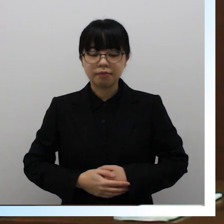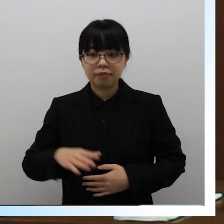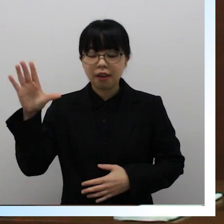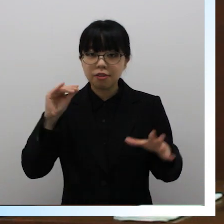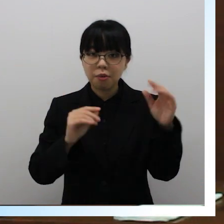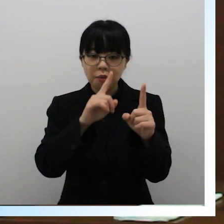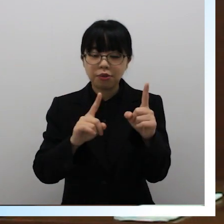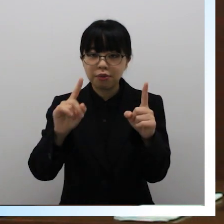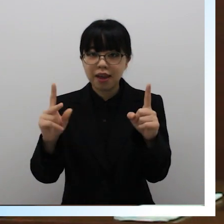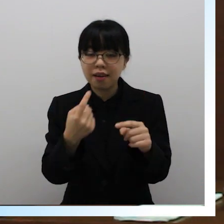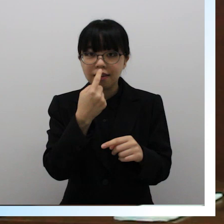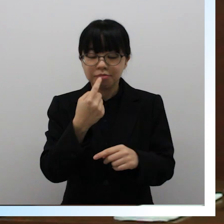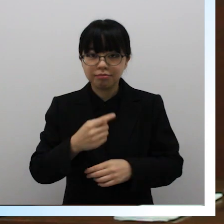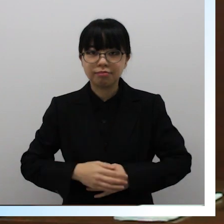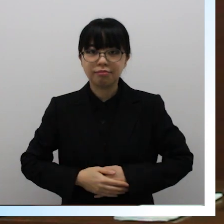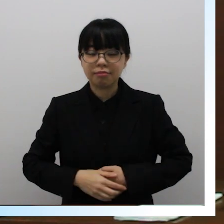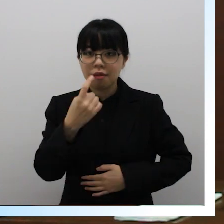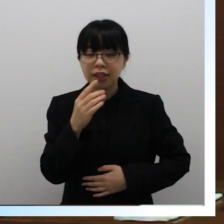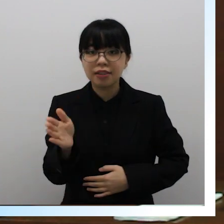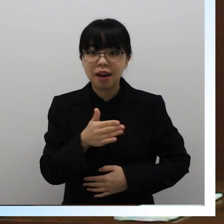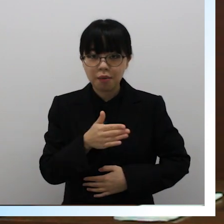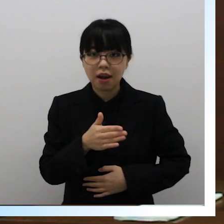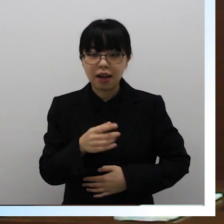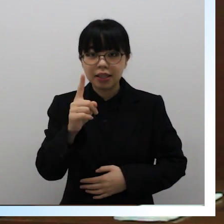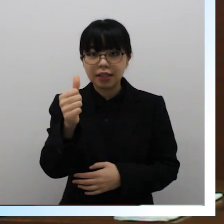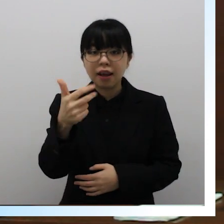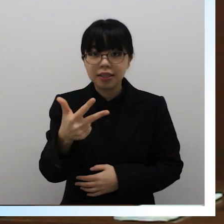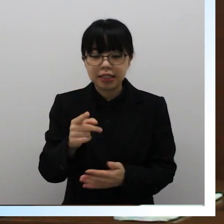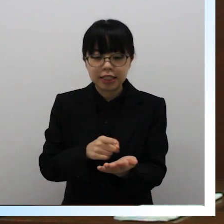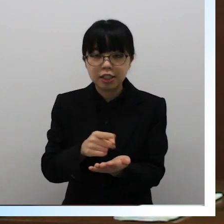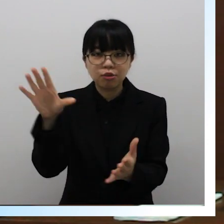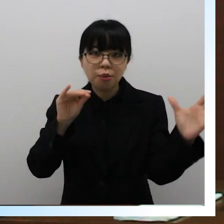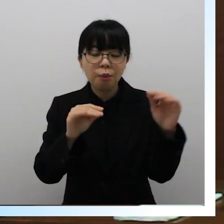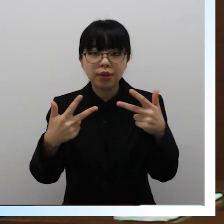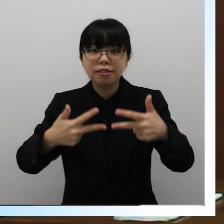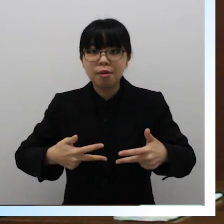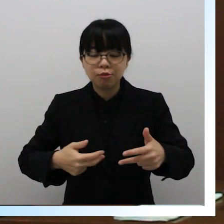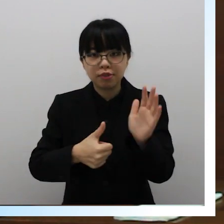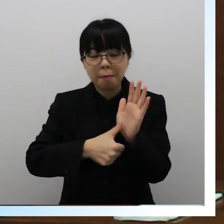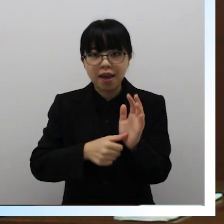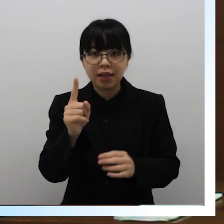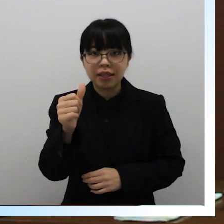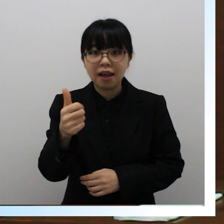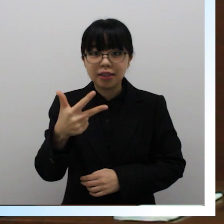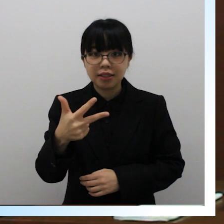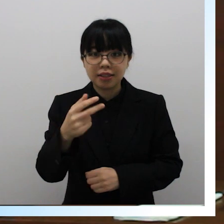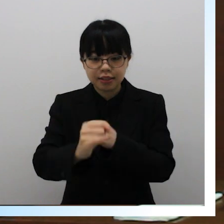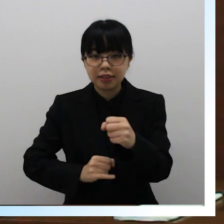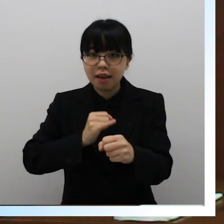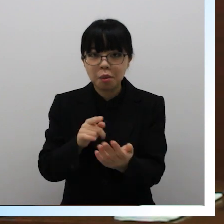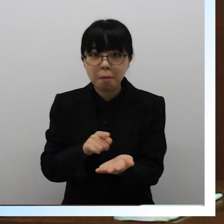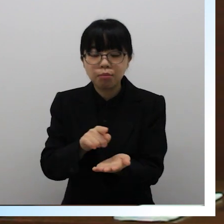情報統計課でございます。私からは日田市地図情報システム、通称日田市ウェブマ